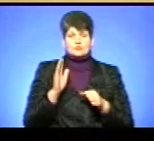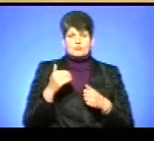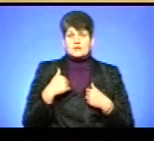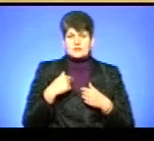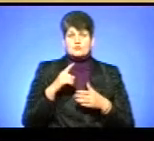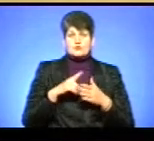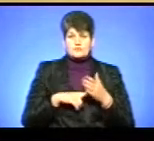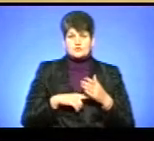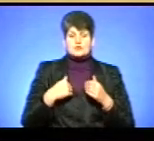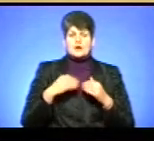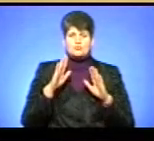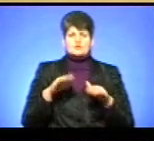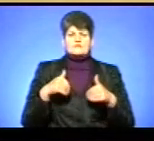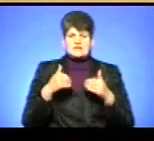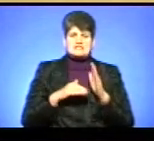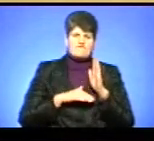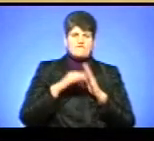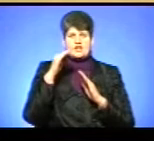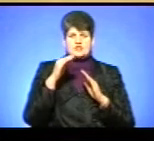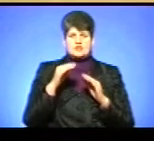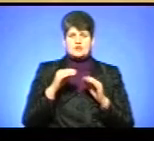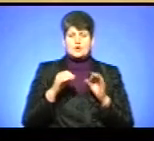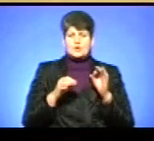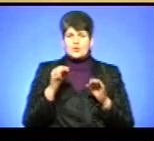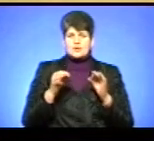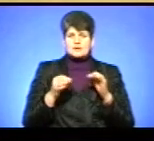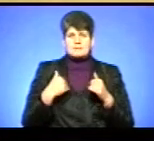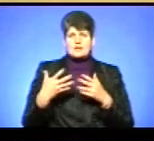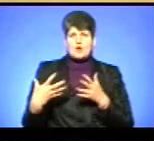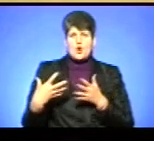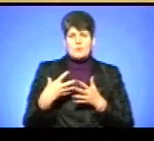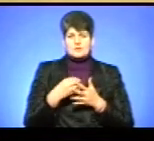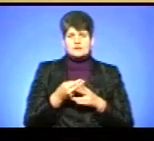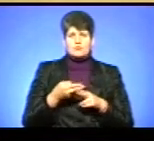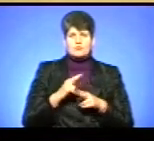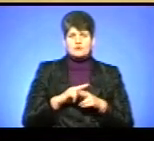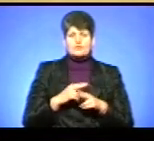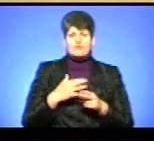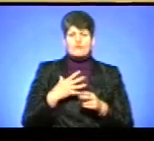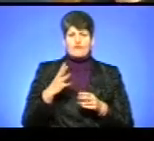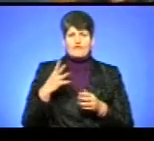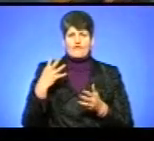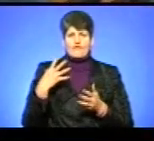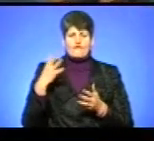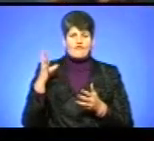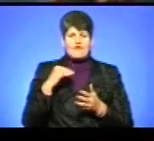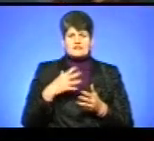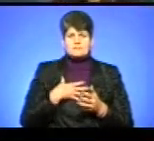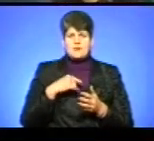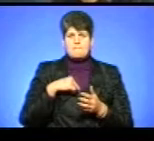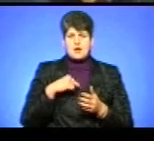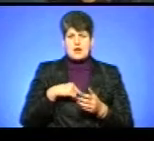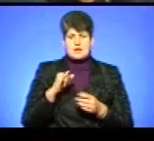сподіваюся, що я буду звертатись в вищі органи, щоб він мені оплатив, повернув весь мій моральний ущерб.